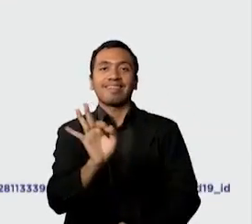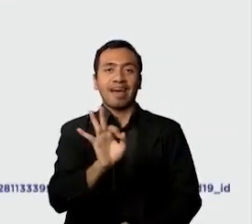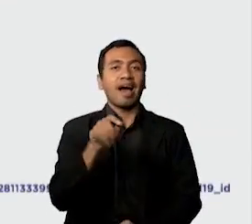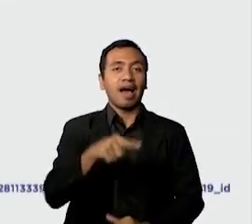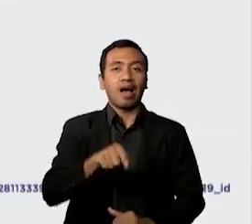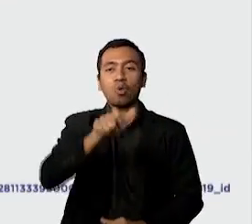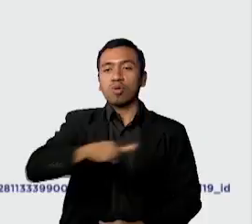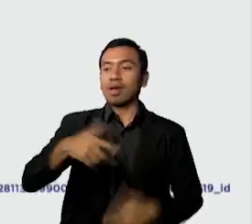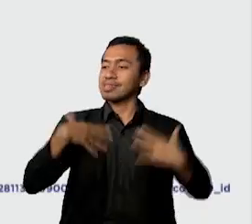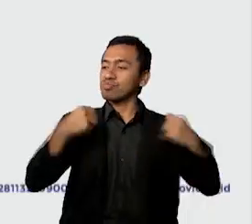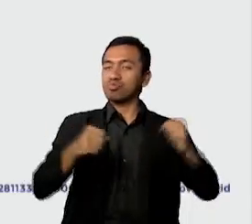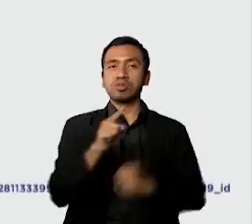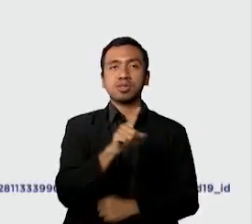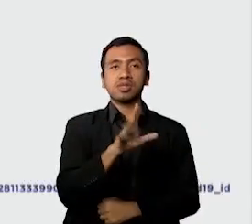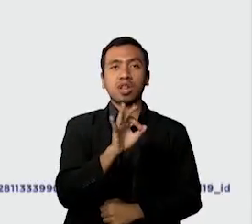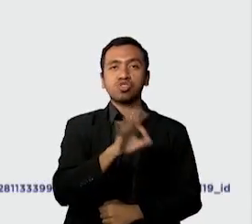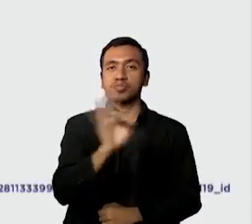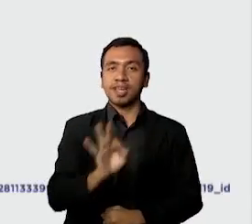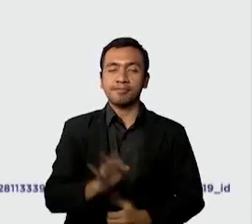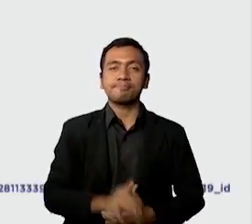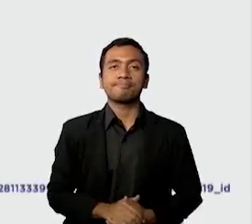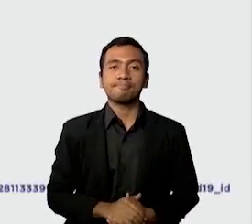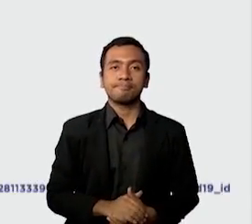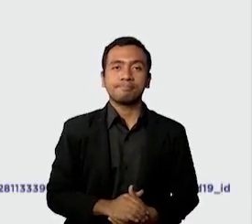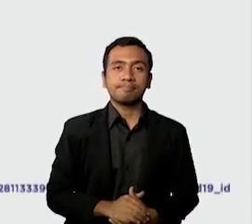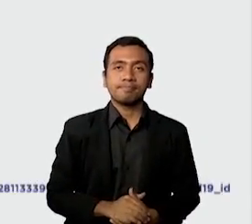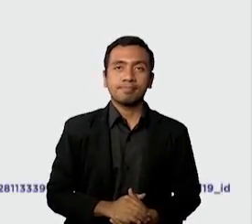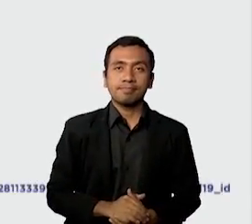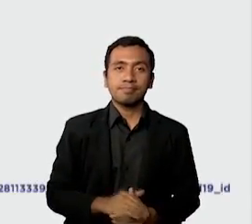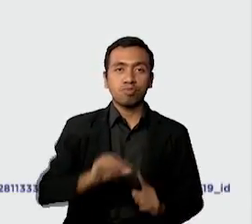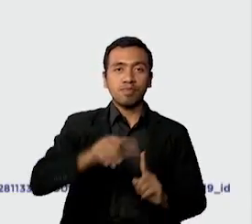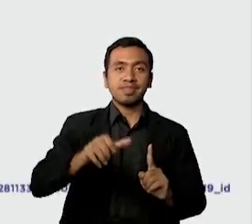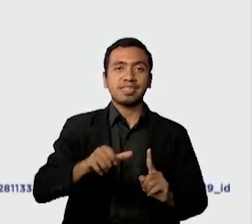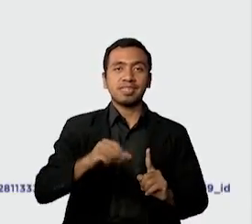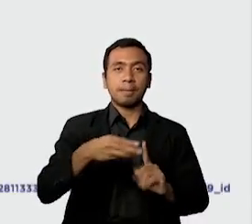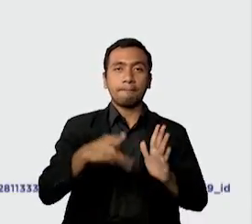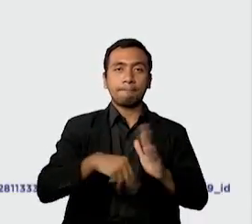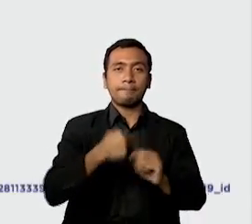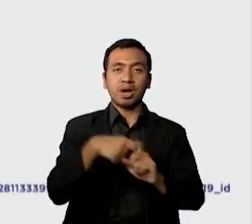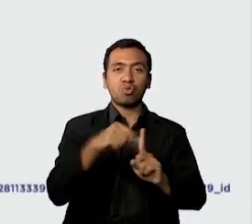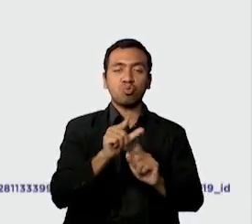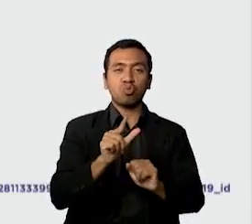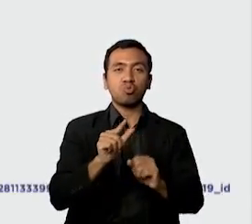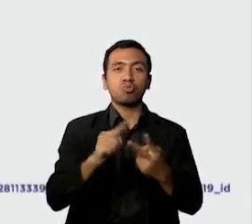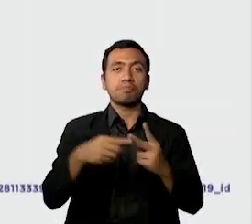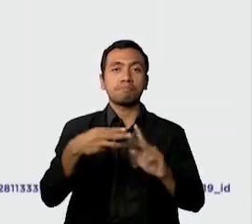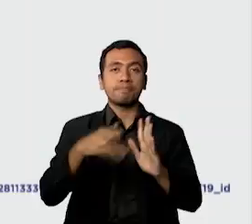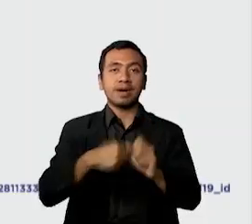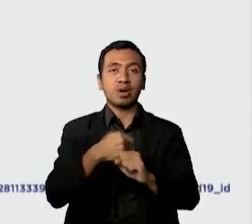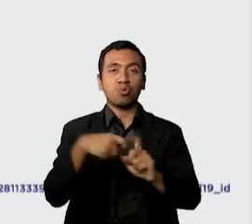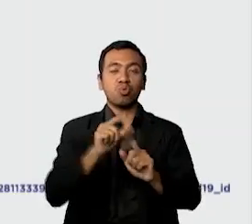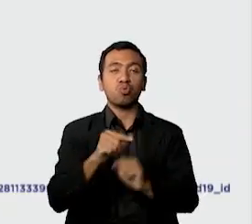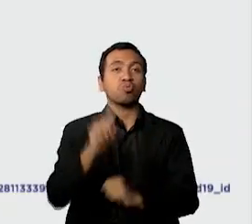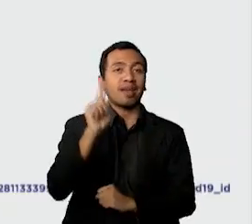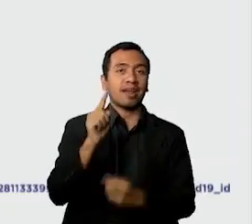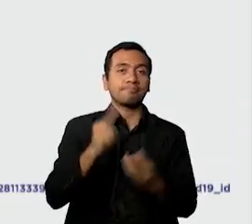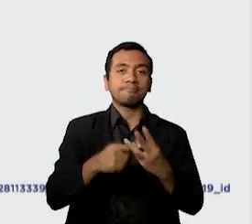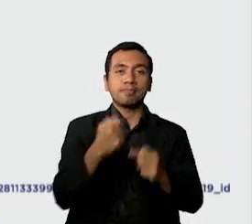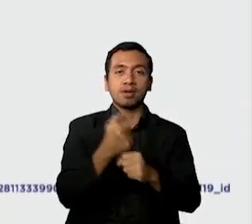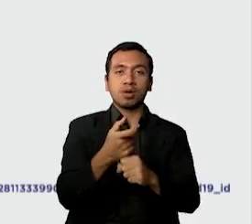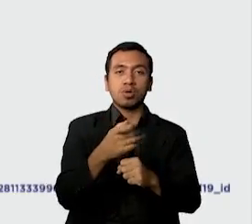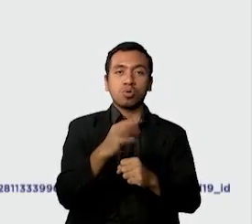100%. Izinkan saya membacakan. Provinsi Bengkulu, Bengkulu Utara, Provinsi